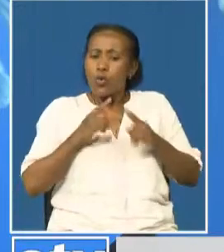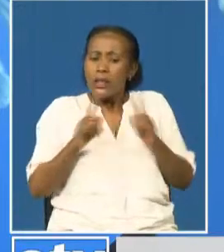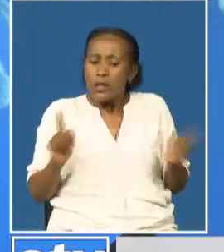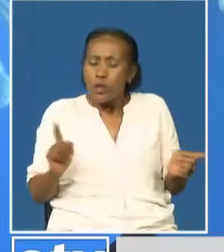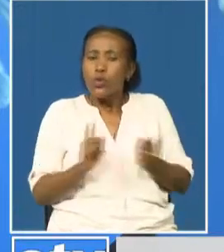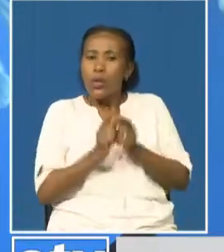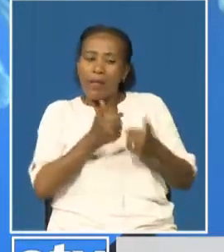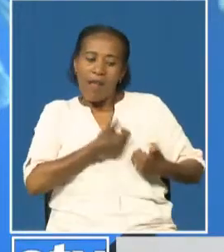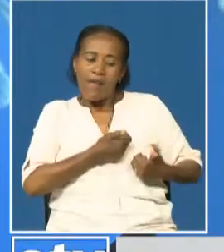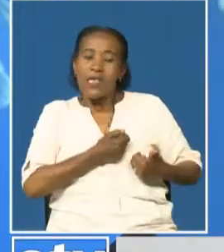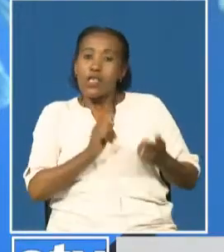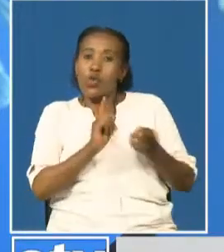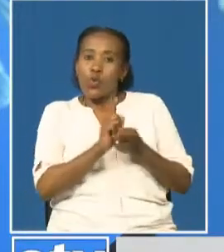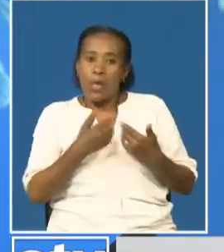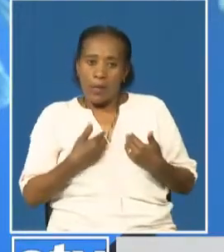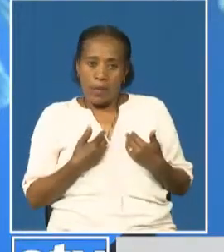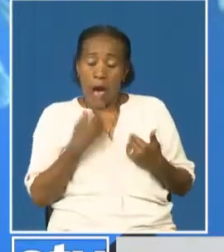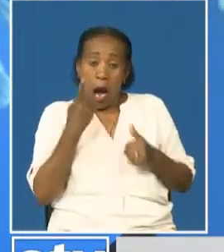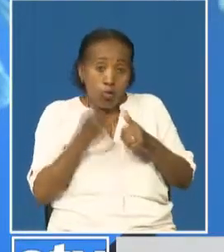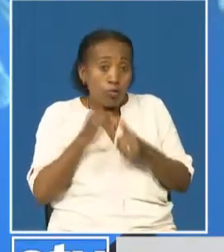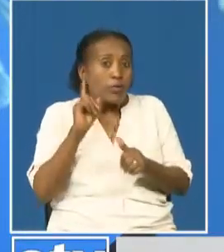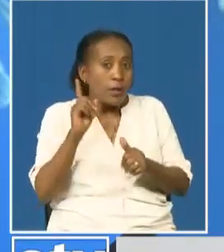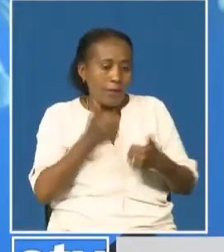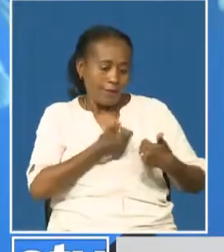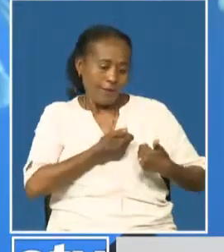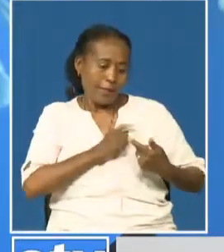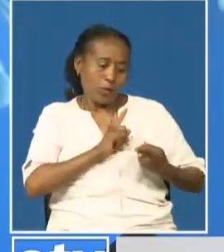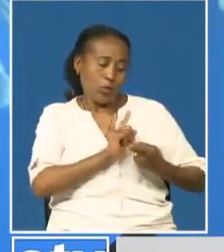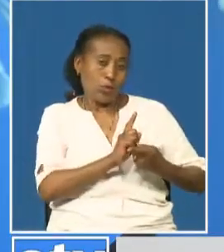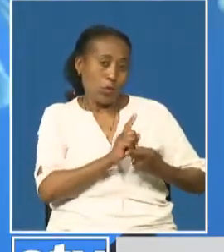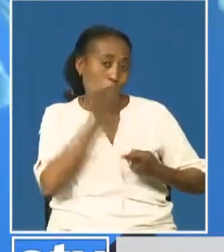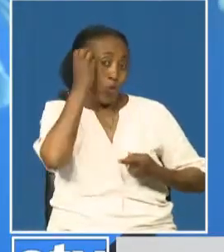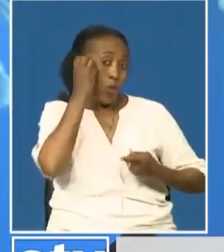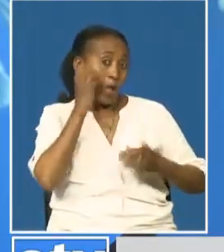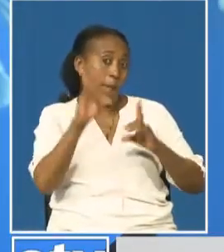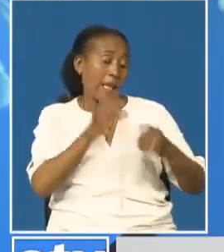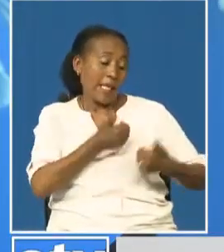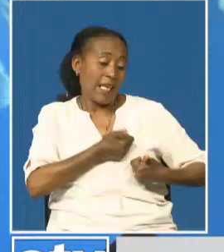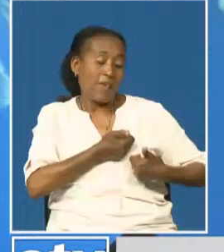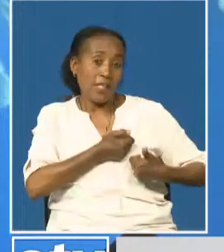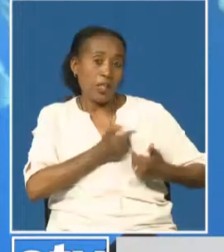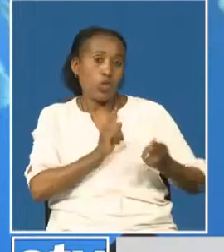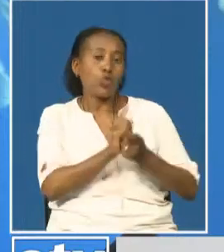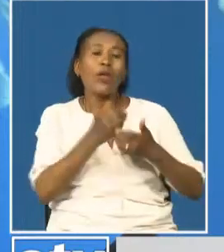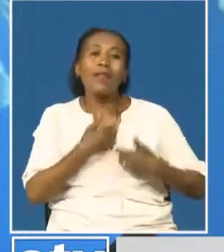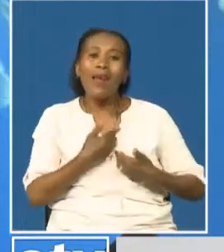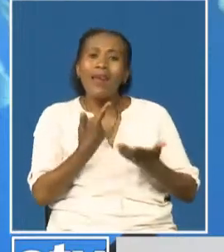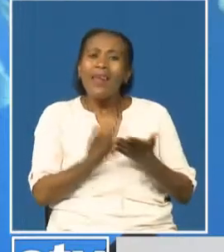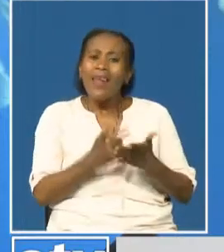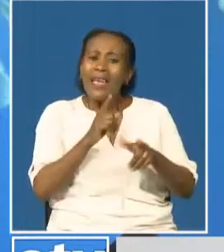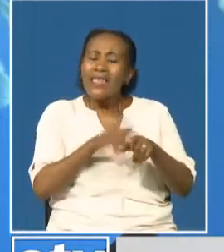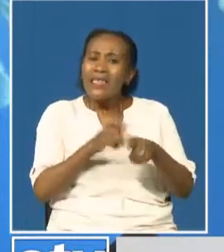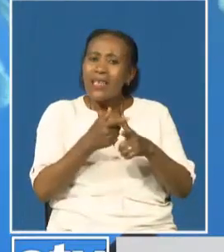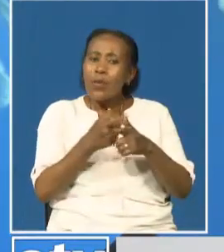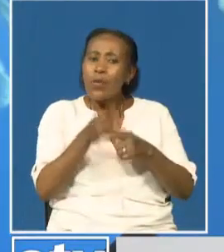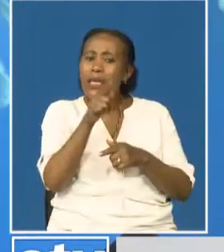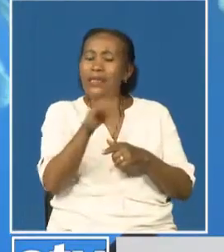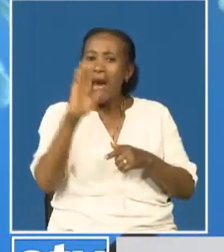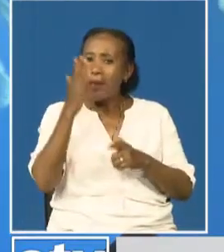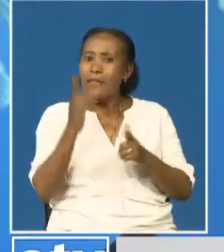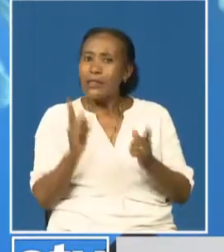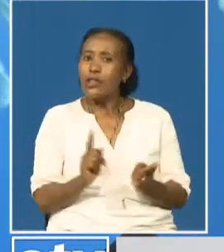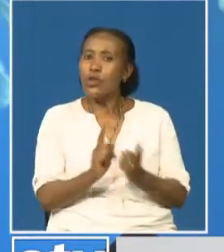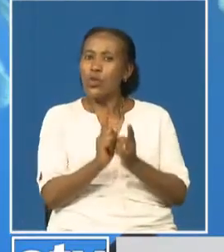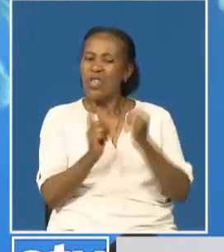ግንኙነት እንግዲህ ፍቅር ግንኙነት ነው። በተቃራኒ ጾታ መካከል የሚደረግ የፍቅር ግንኙነት አለና ይሄ ጊዜ ደግሞ ለዛ አይነት